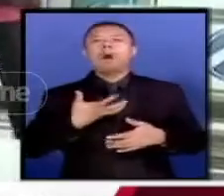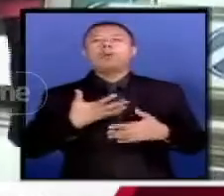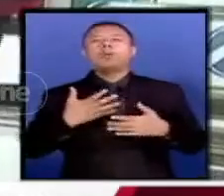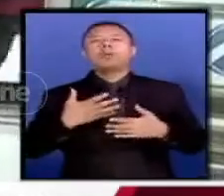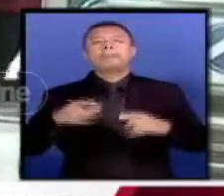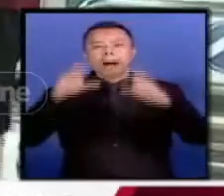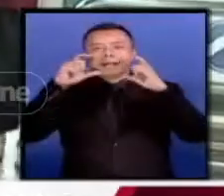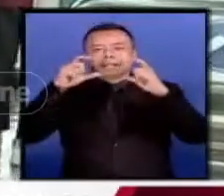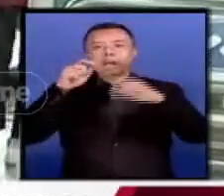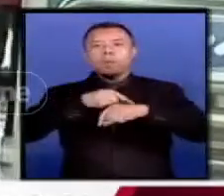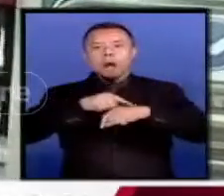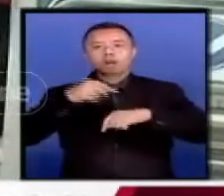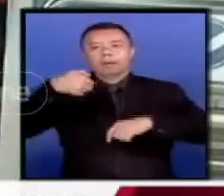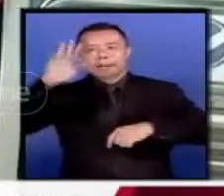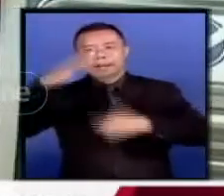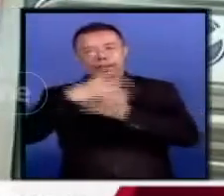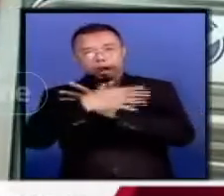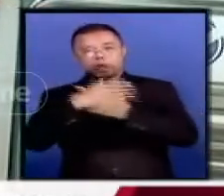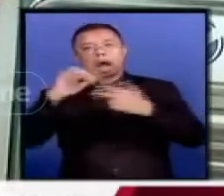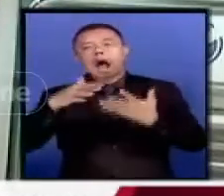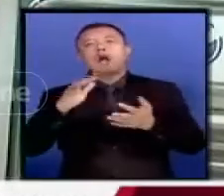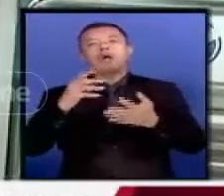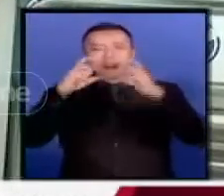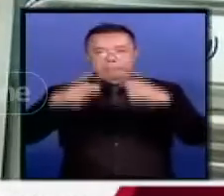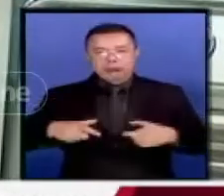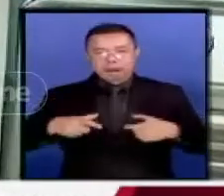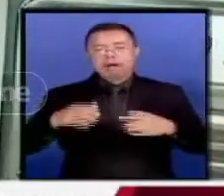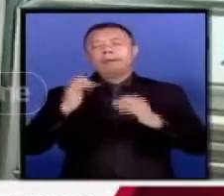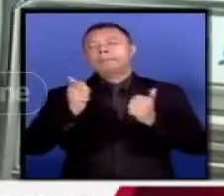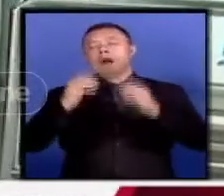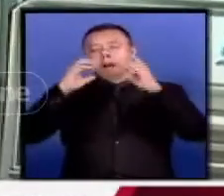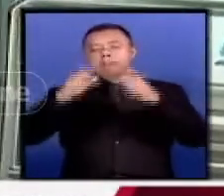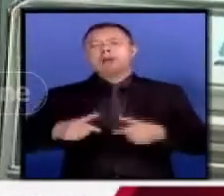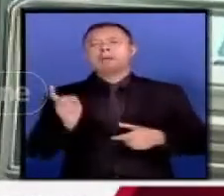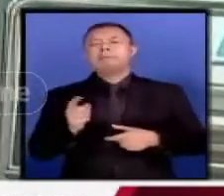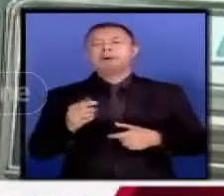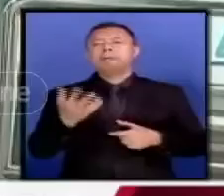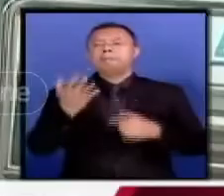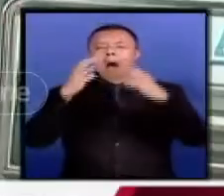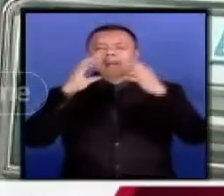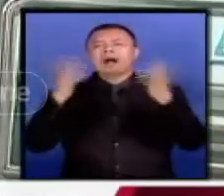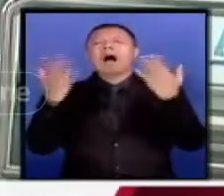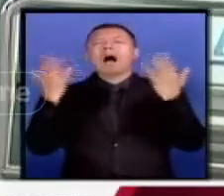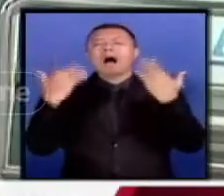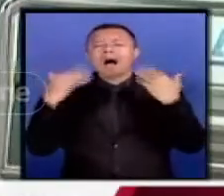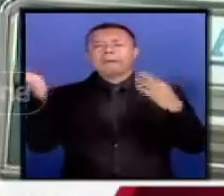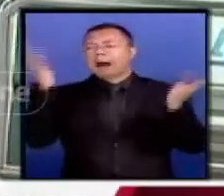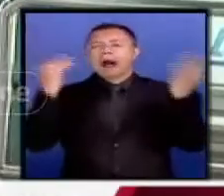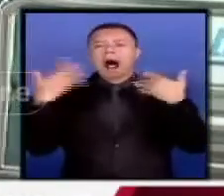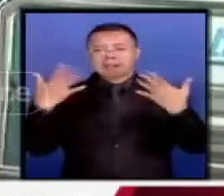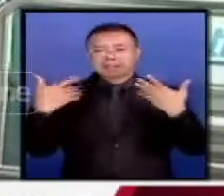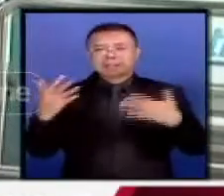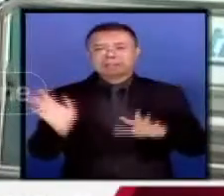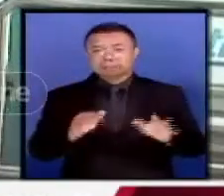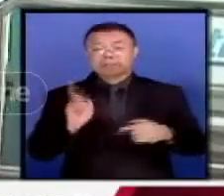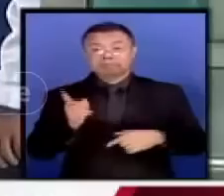pakai masker dalam perjalanan Transjakarta atau sebenarnya lepas, Bu? Lebih baik dilepas. Masalah kalau ini pakai masker gerah. Selain